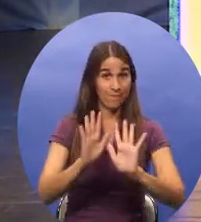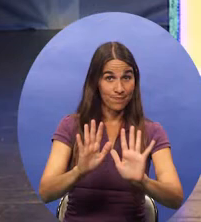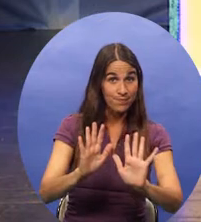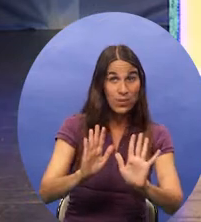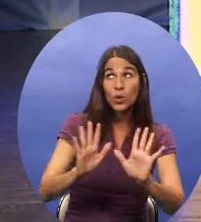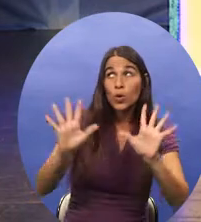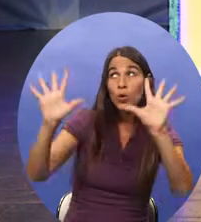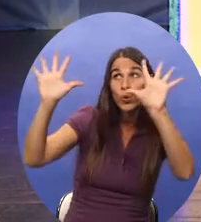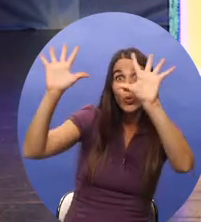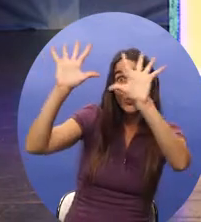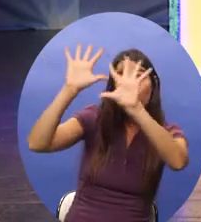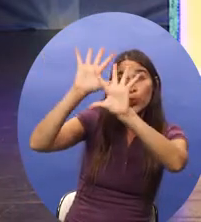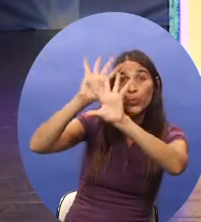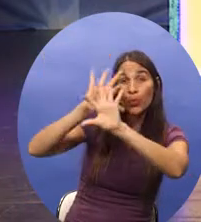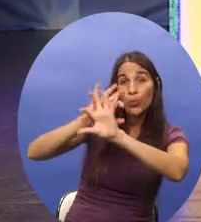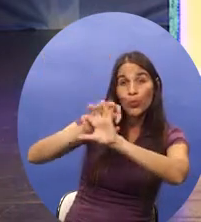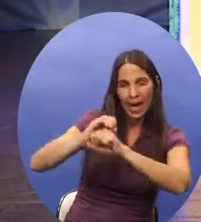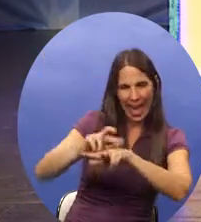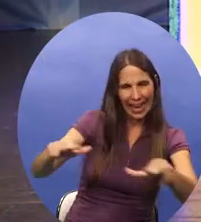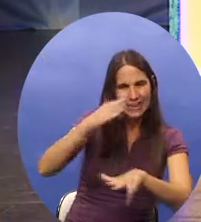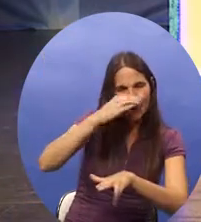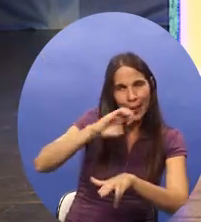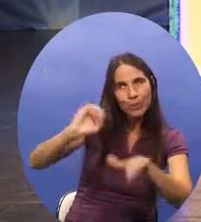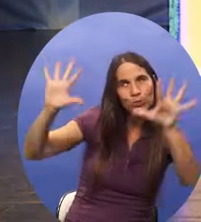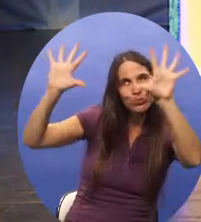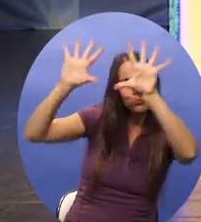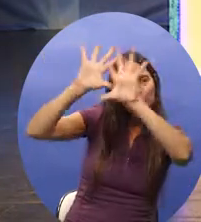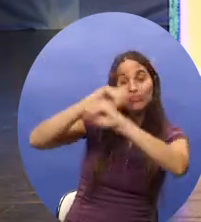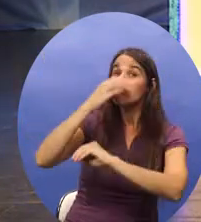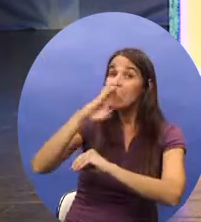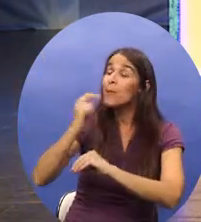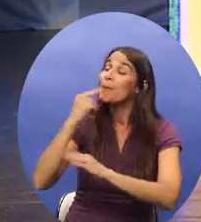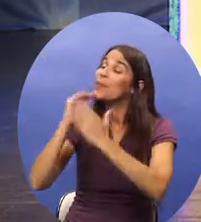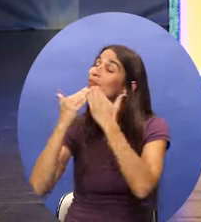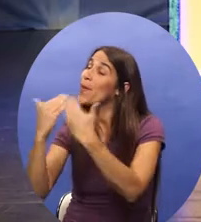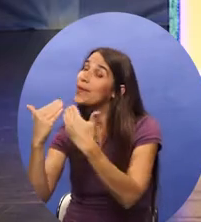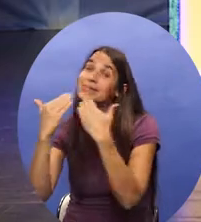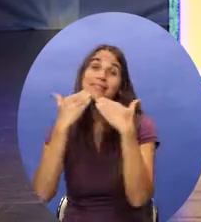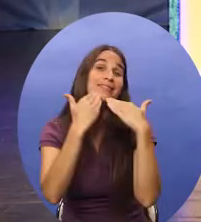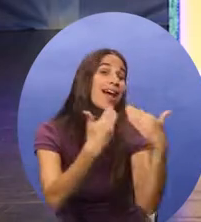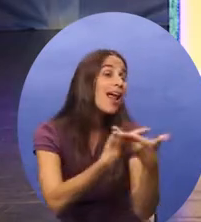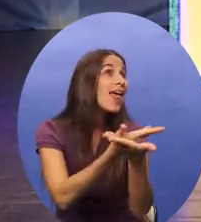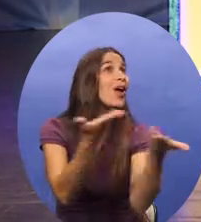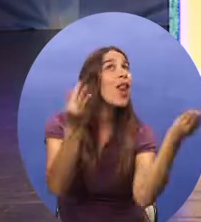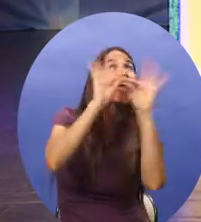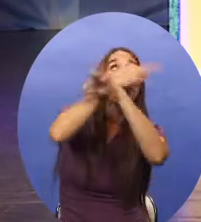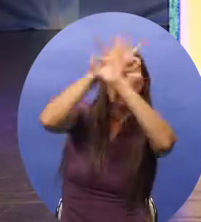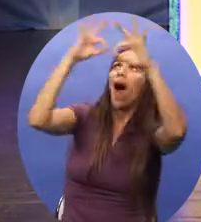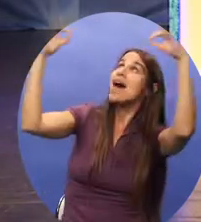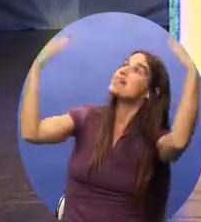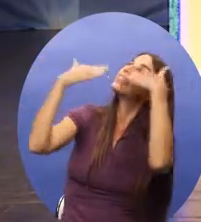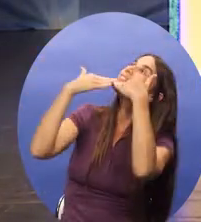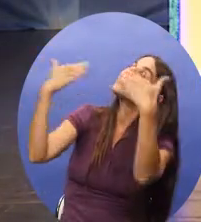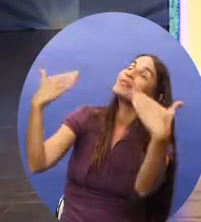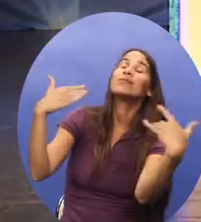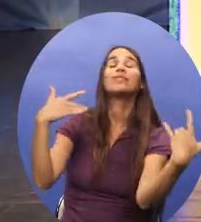שיורד הלילה על ארץ הפילים, הם אומרים תודה רבה לכל הכוכבים, ומנגנים